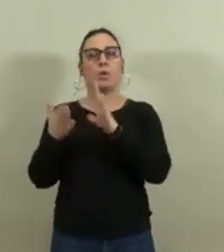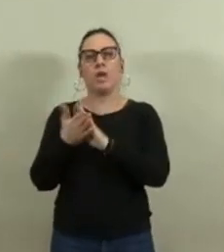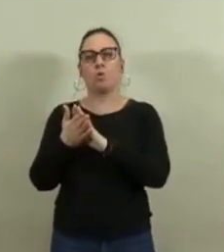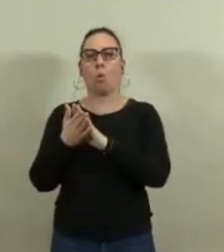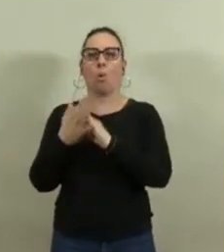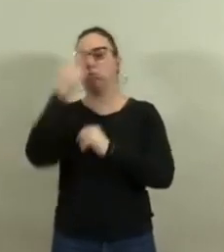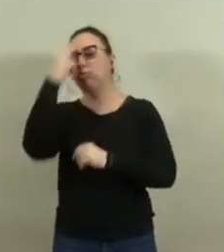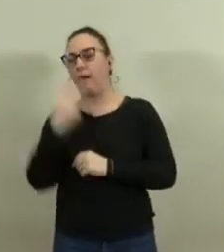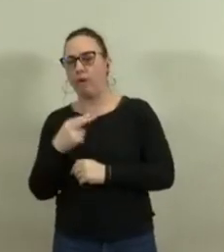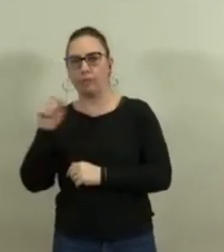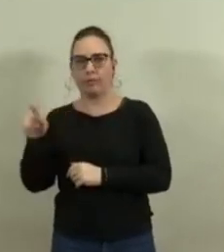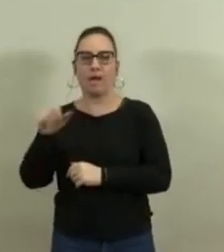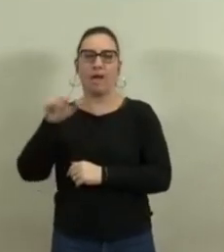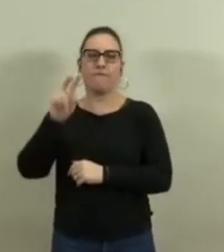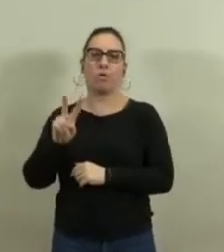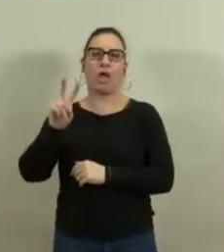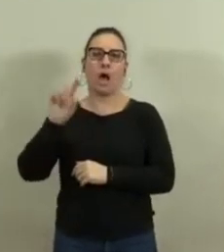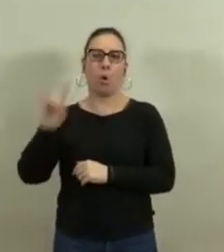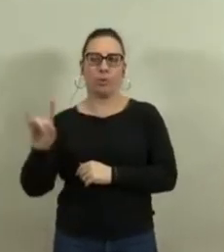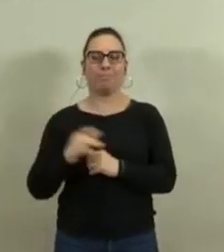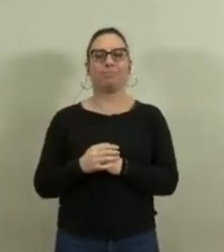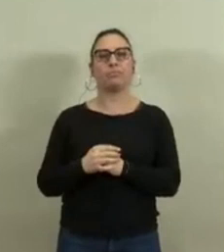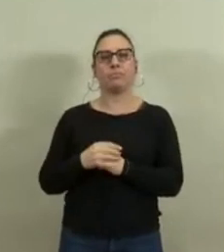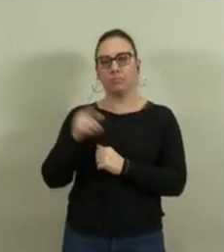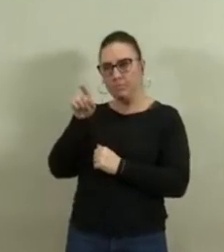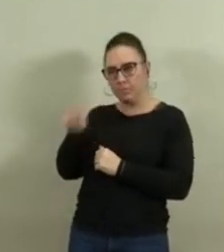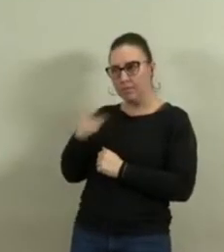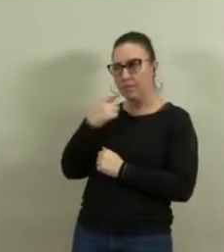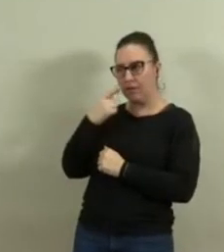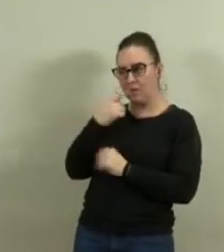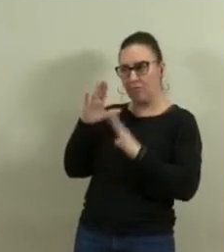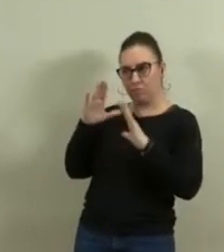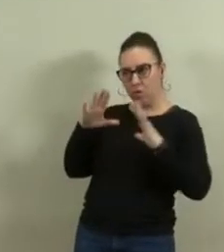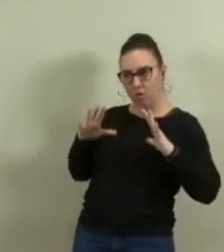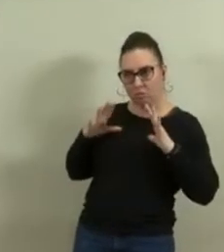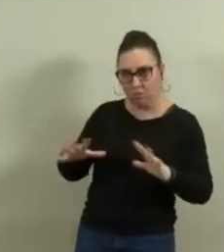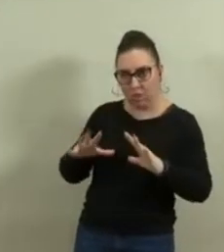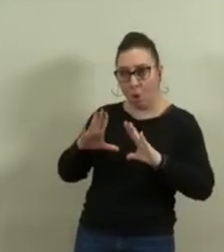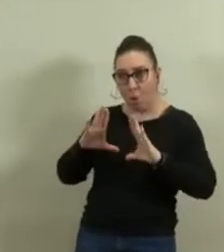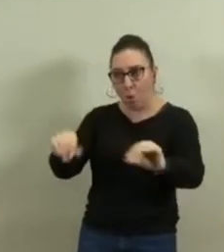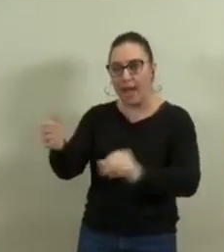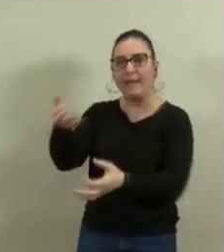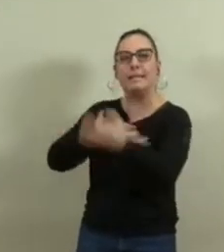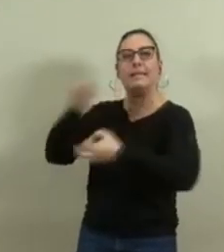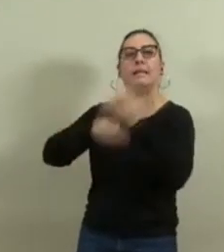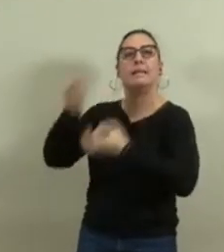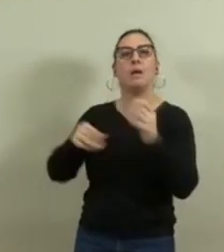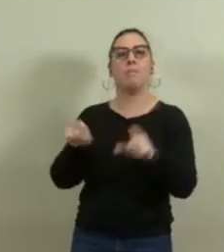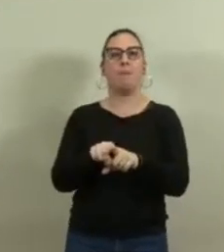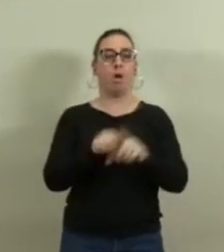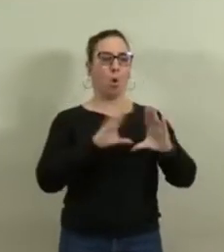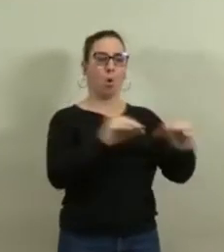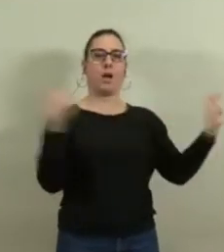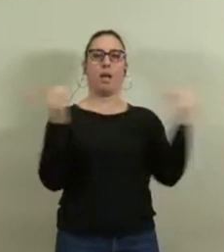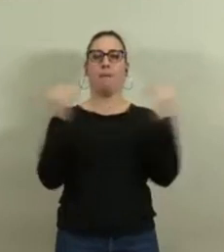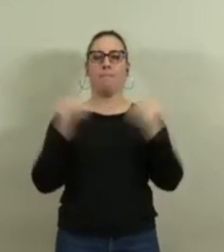pas la méchante opposition qui le dit, mais des acteurs du terrain. Et les faits confirment ces dires. Vous vous